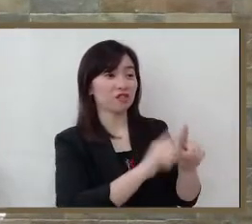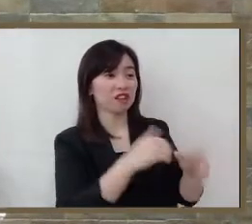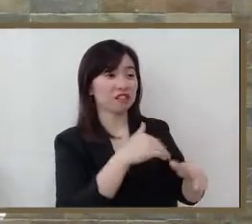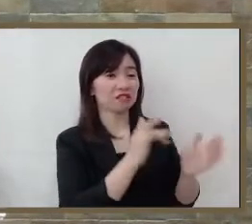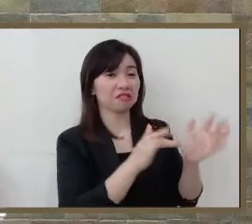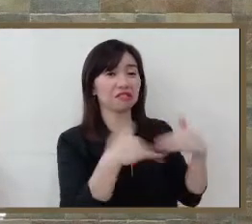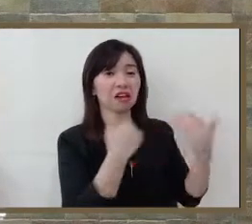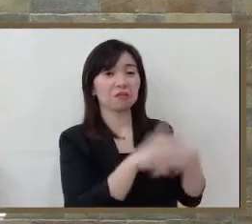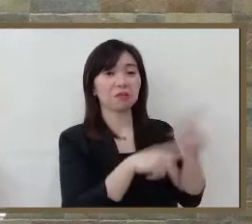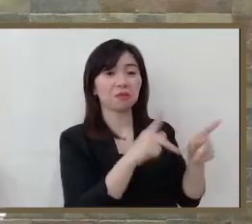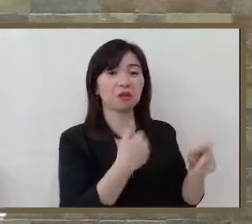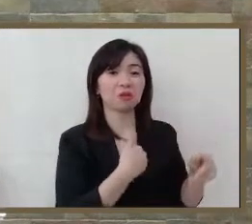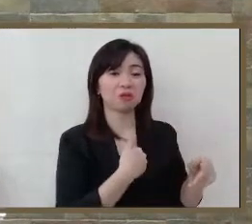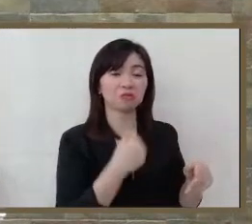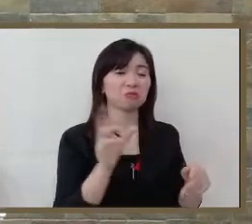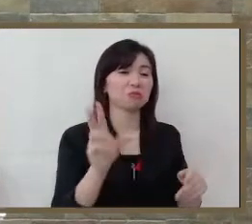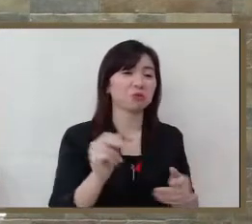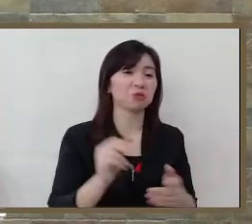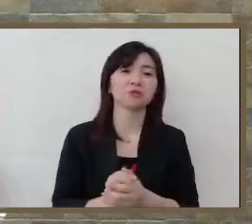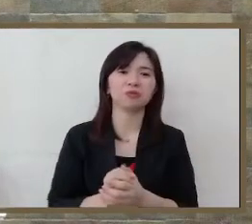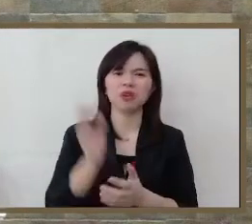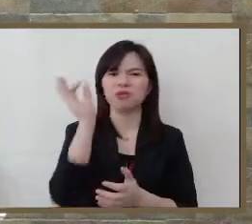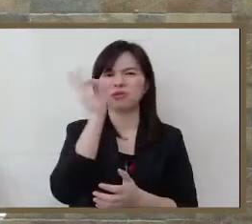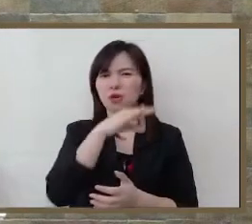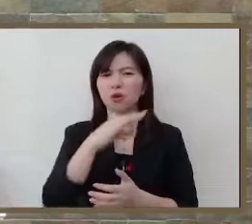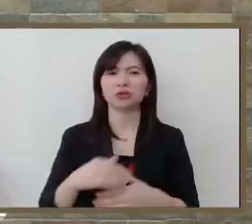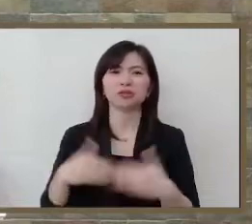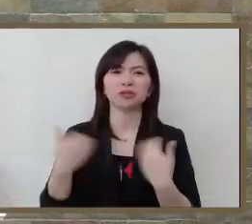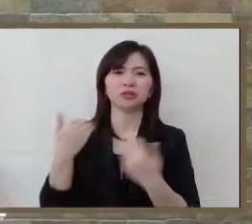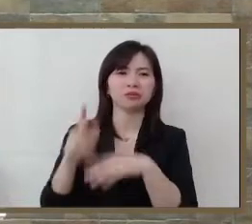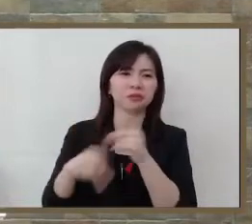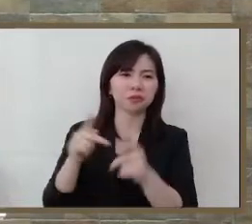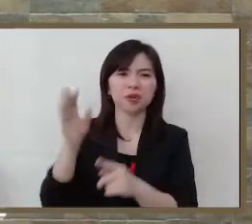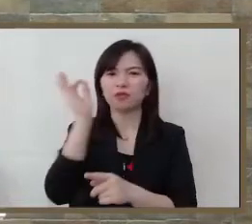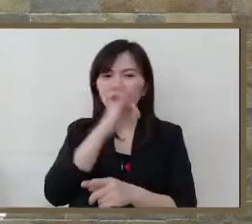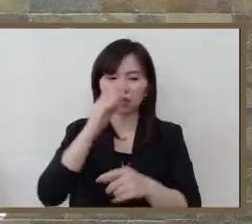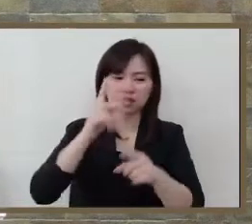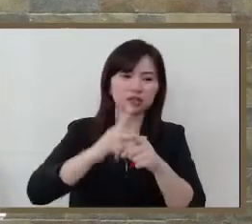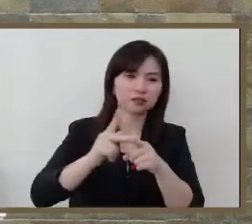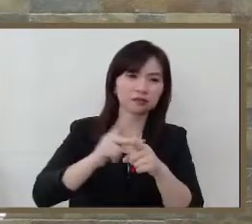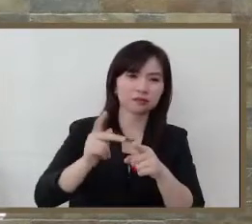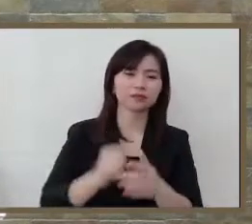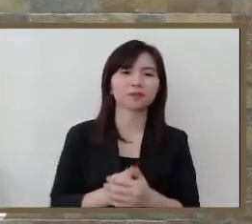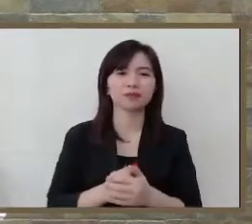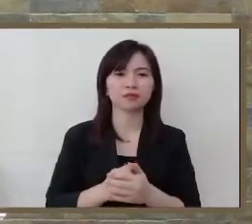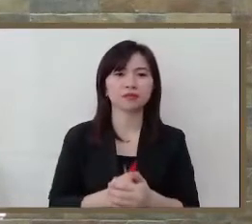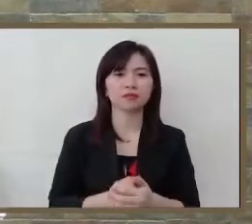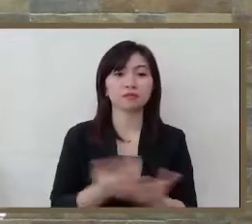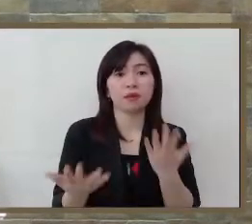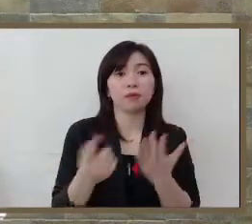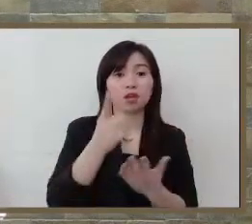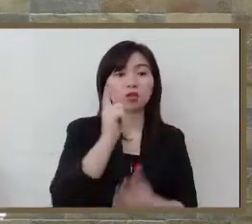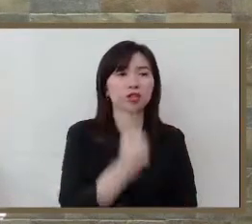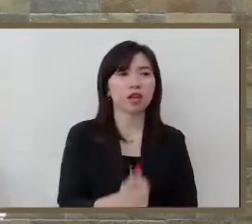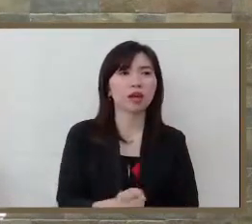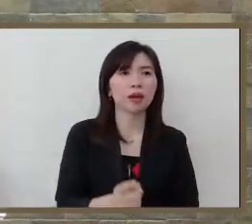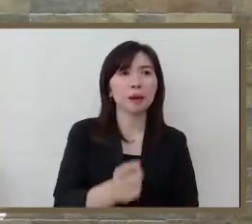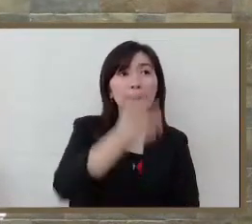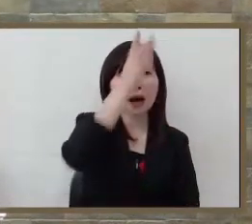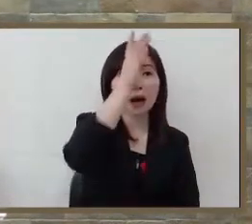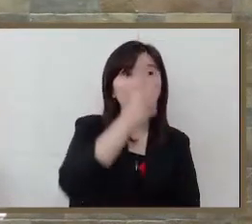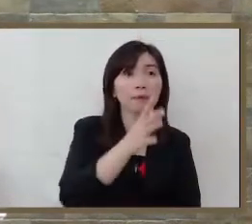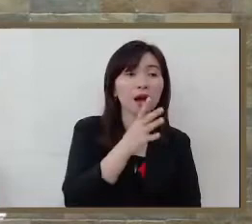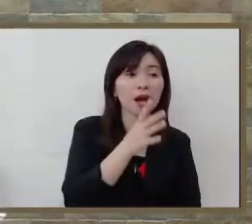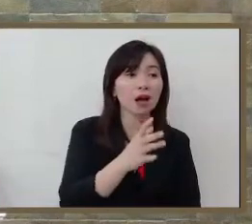principle. Pa, ma, ibili mo ako ng ganito. Team prep, magagahul kayo na magagahul sa